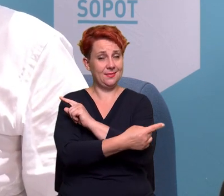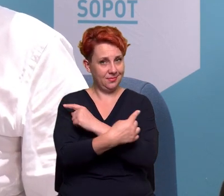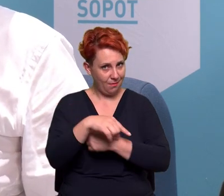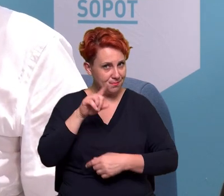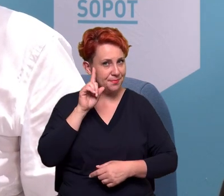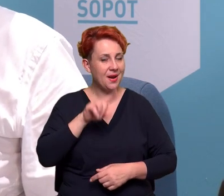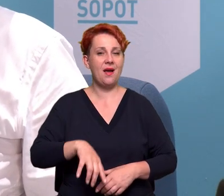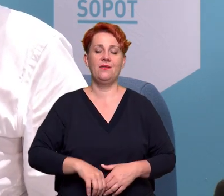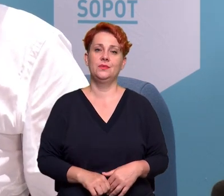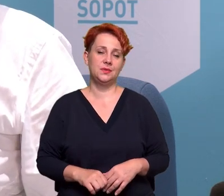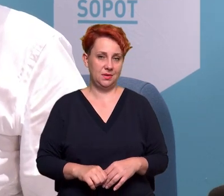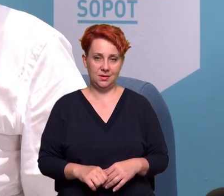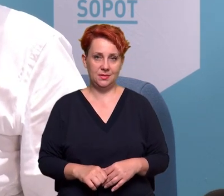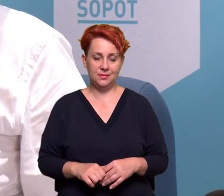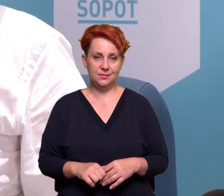która jest,